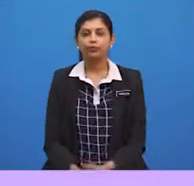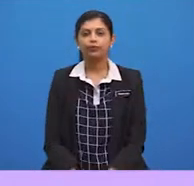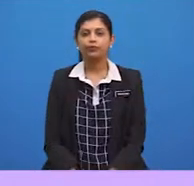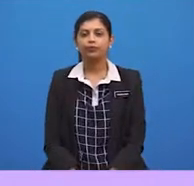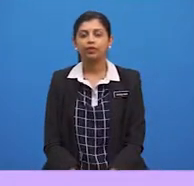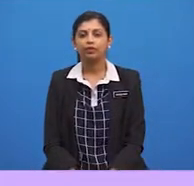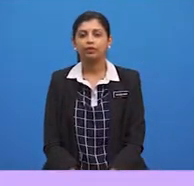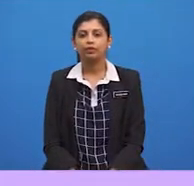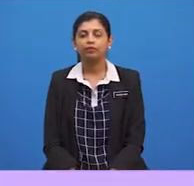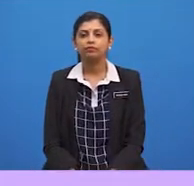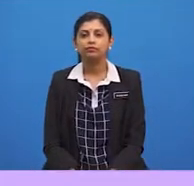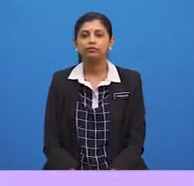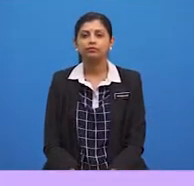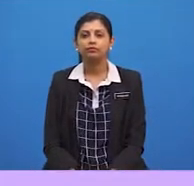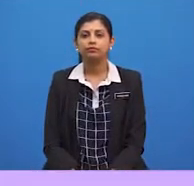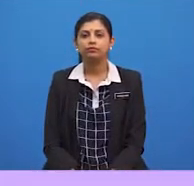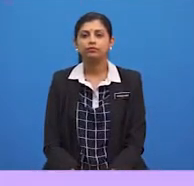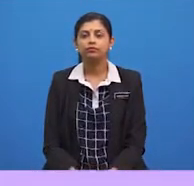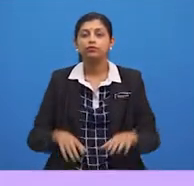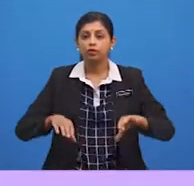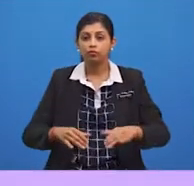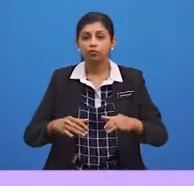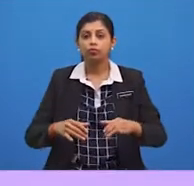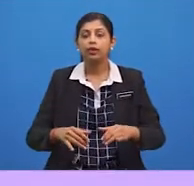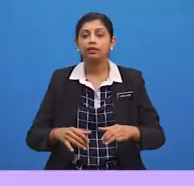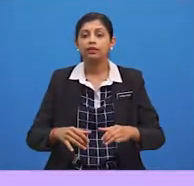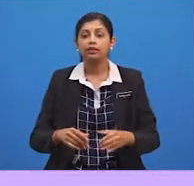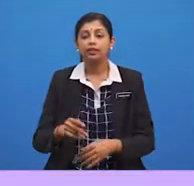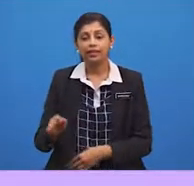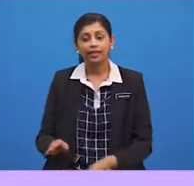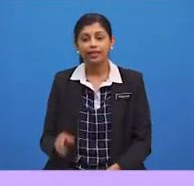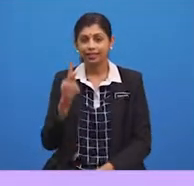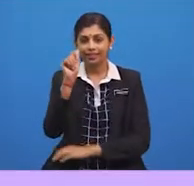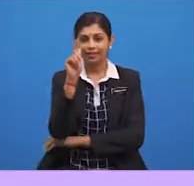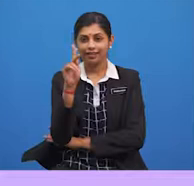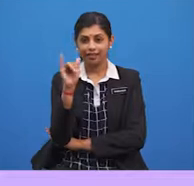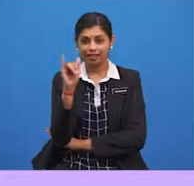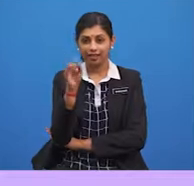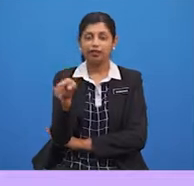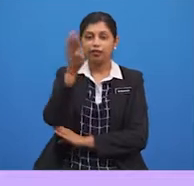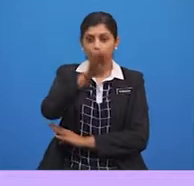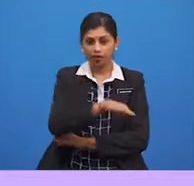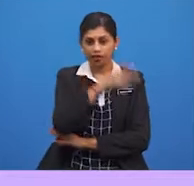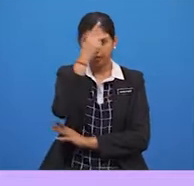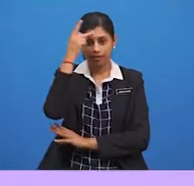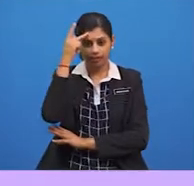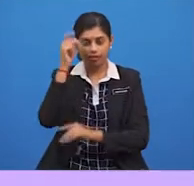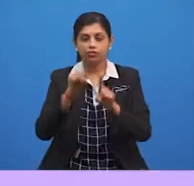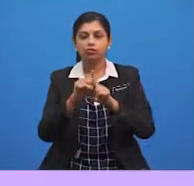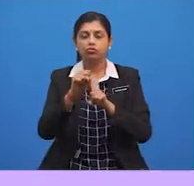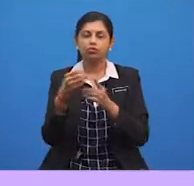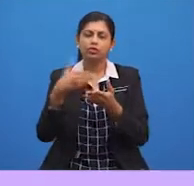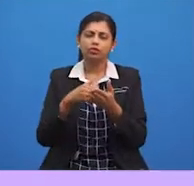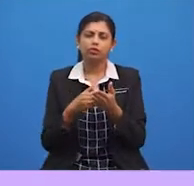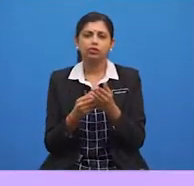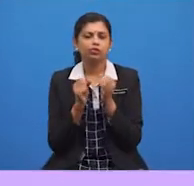Penternakan dijalankan di kaki bukit kerana suhunya lebih sejuk yang